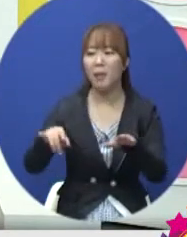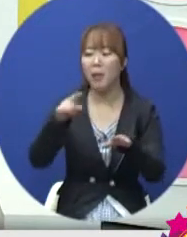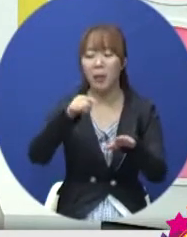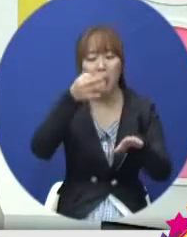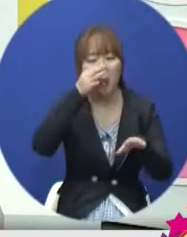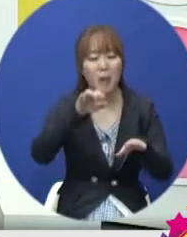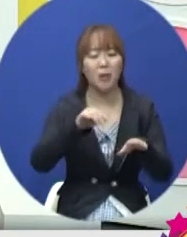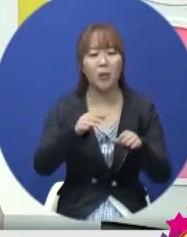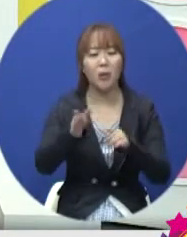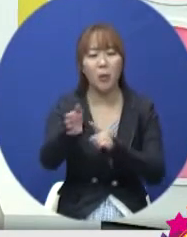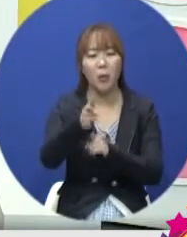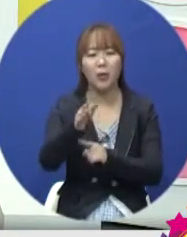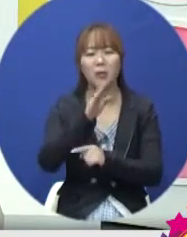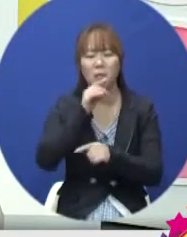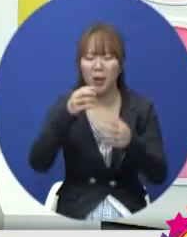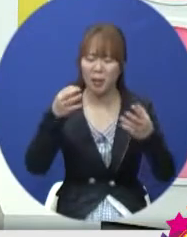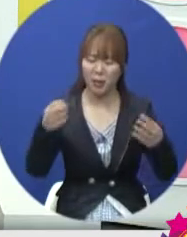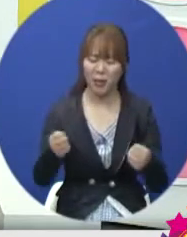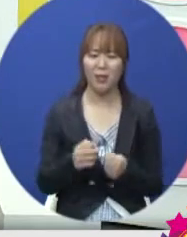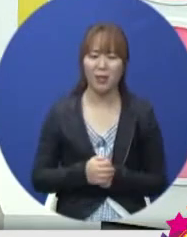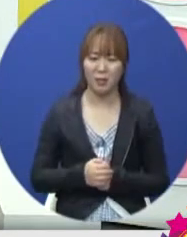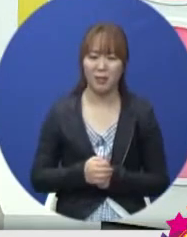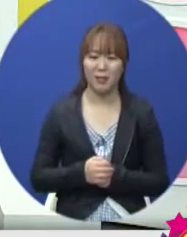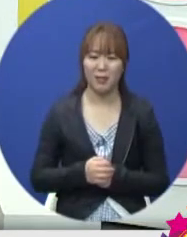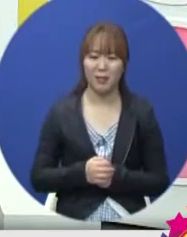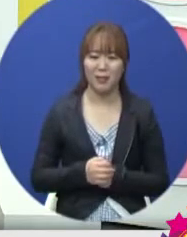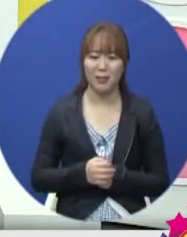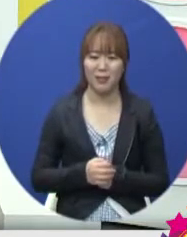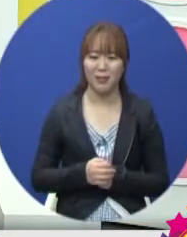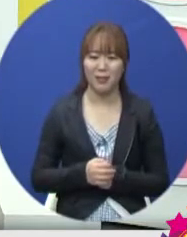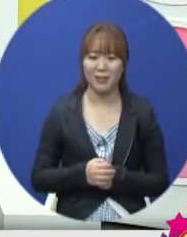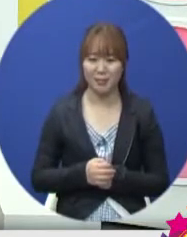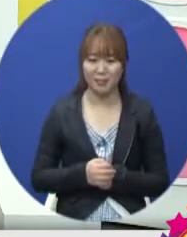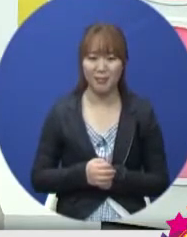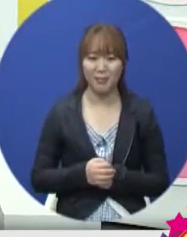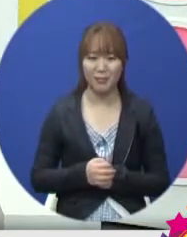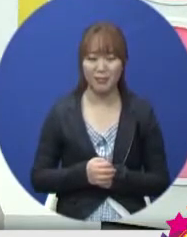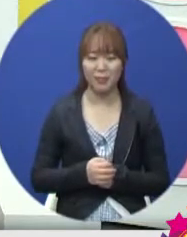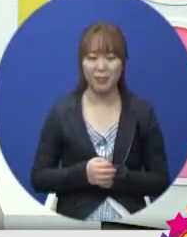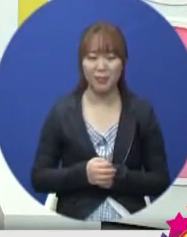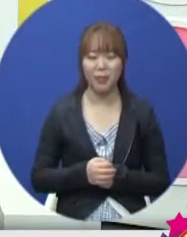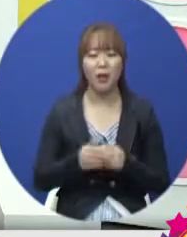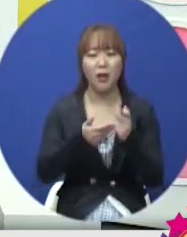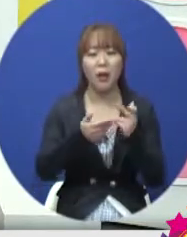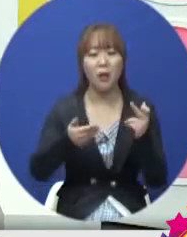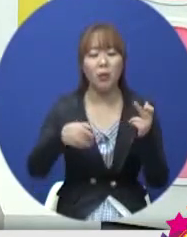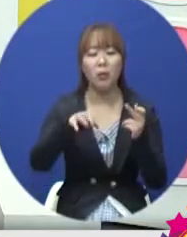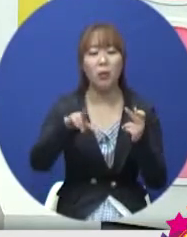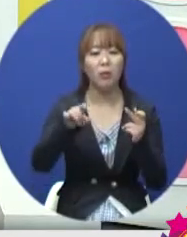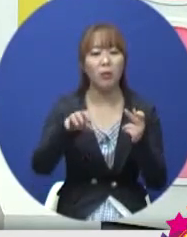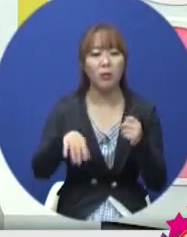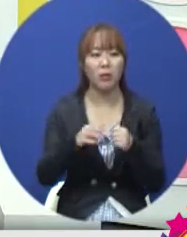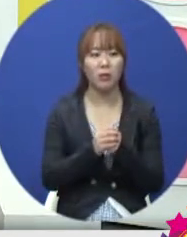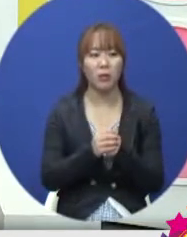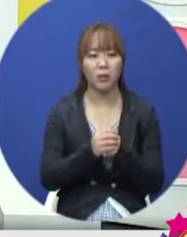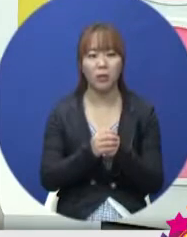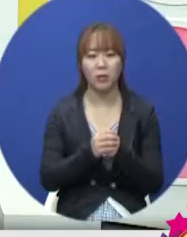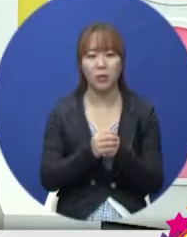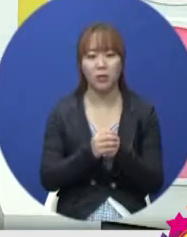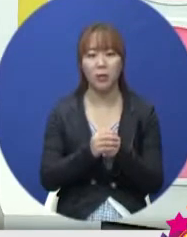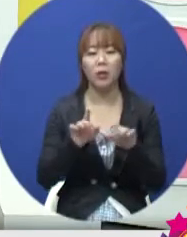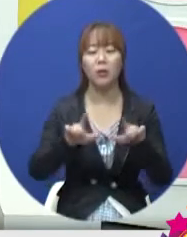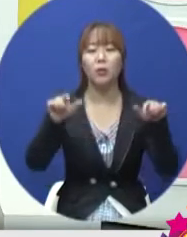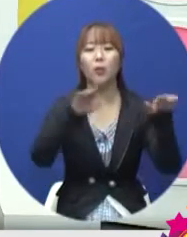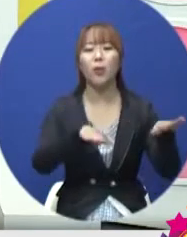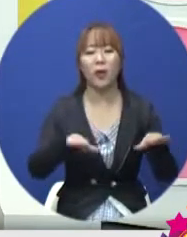고기가 얼마나 많은지. 맞아요. 아 동해안 쪽 강원도 어디신데요, 아버님? 여기 동해시래요. 여기